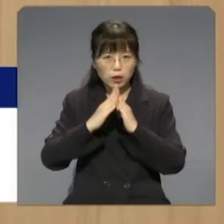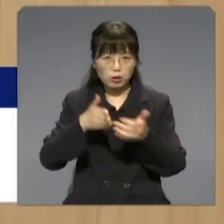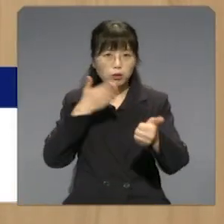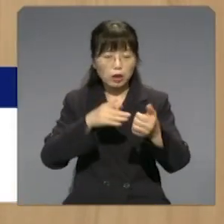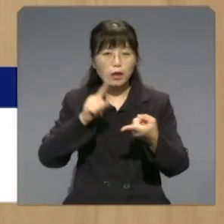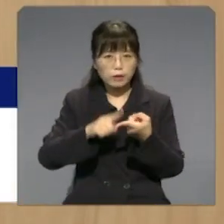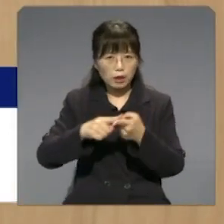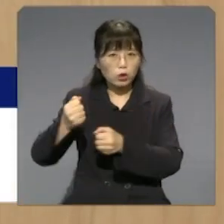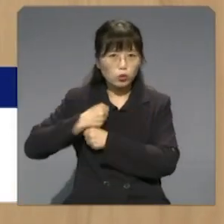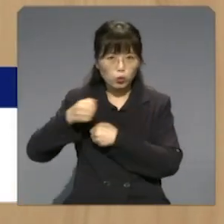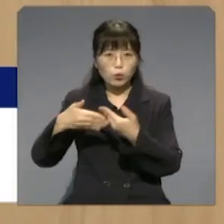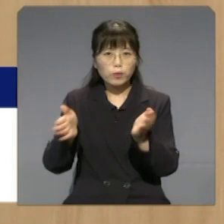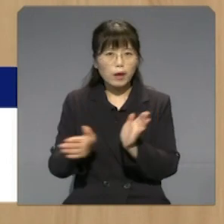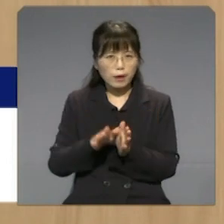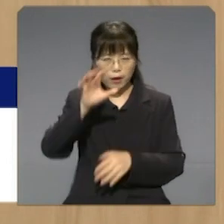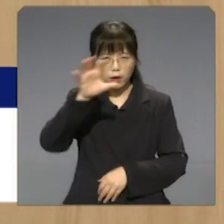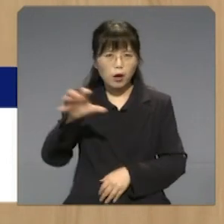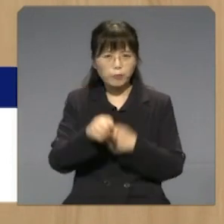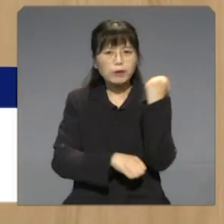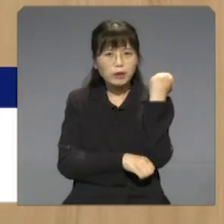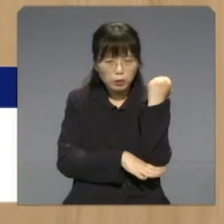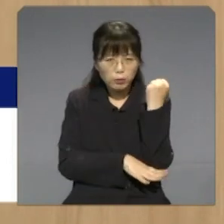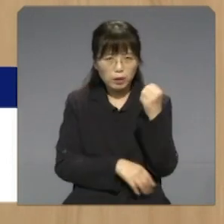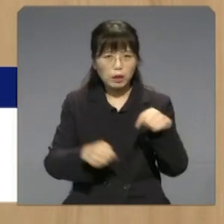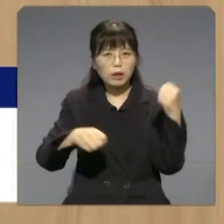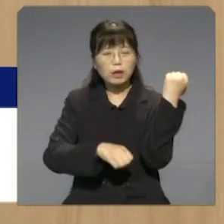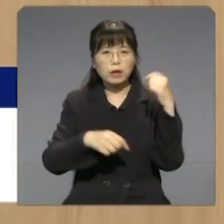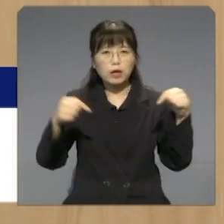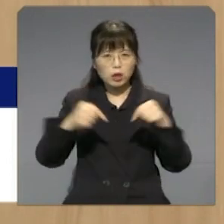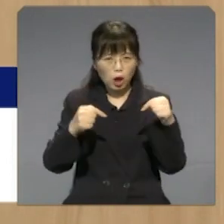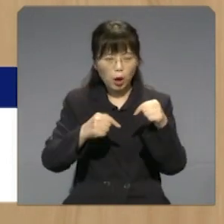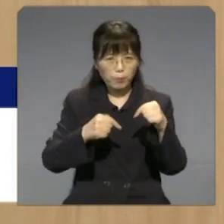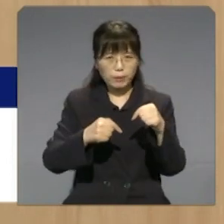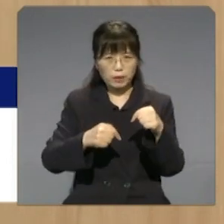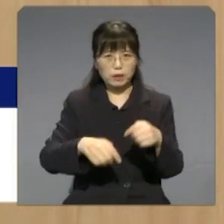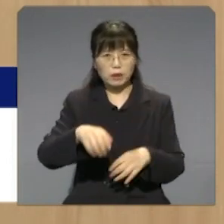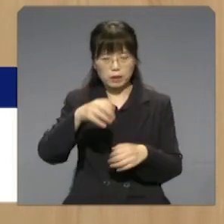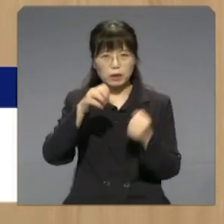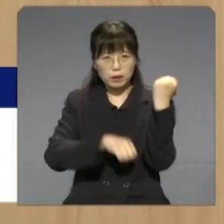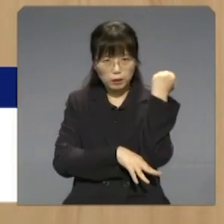대해 군 당국이 거듭 기존의 기구 협의 방침을 고수했습니다.